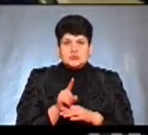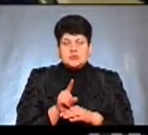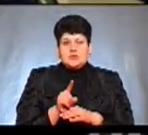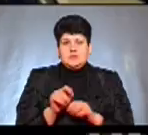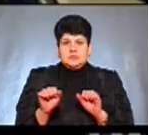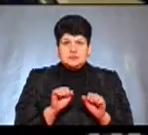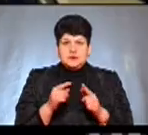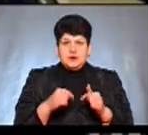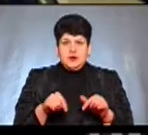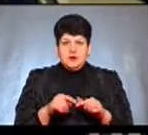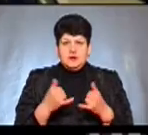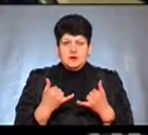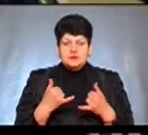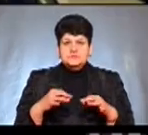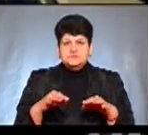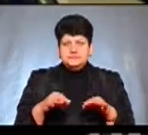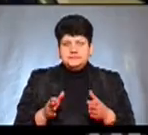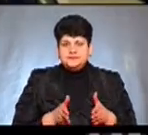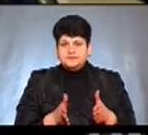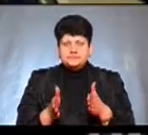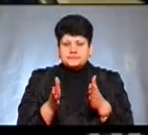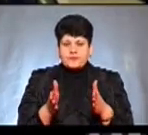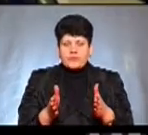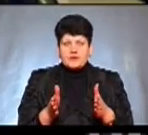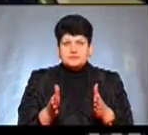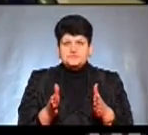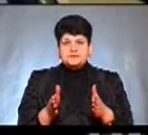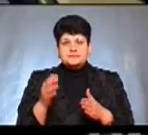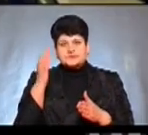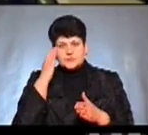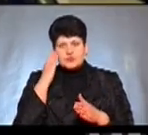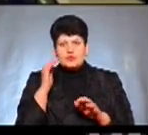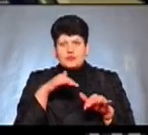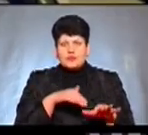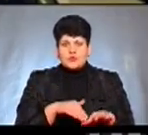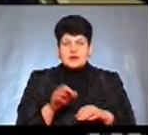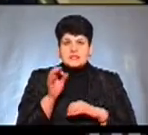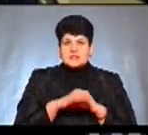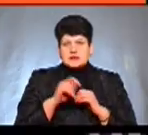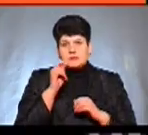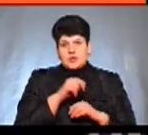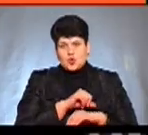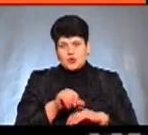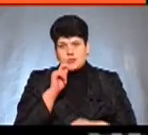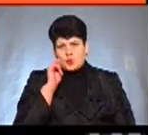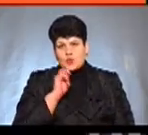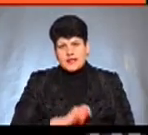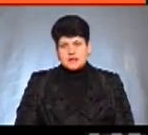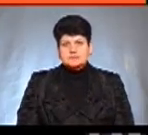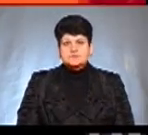організації сучасного транспортного коридору між портами Чорного моря і західними кордонами України.